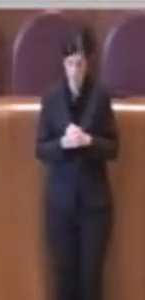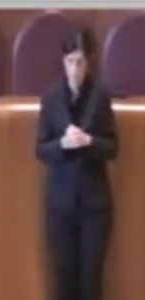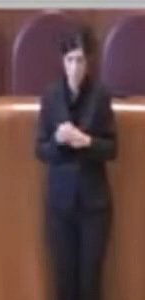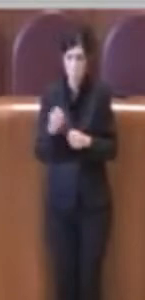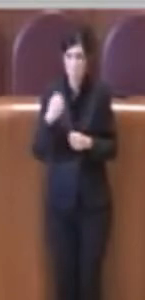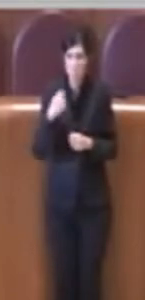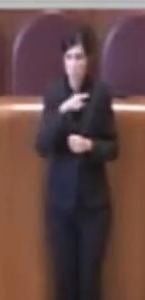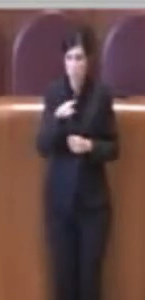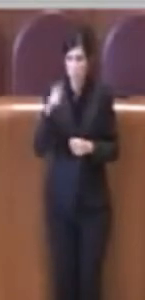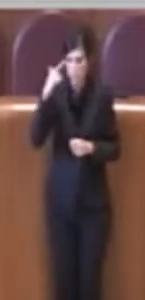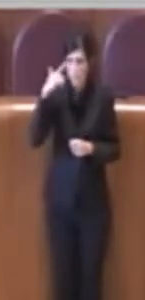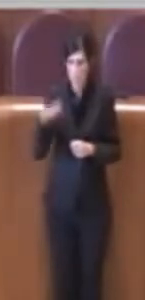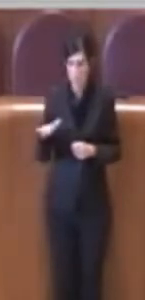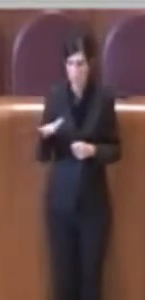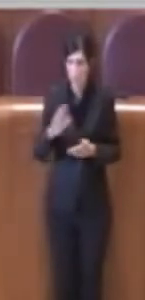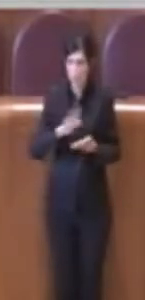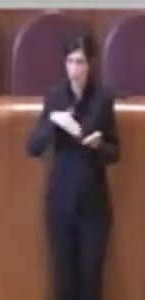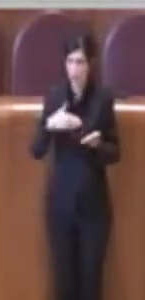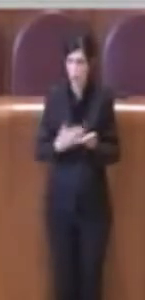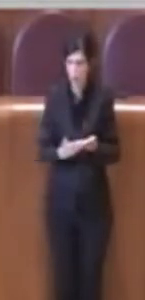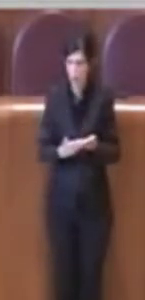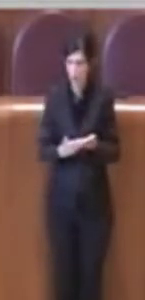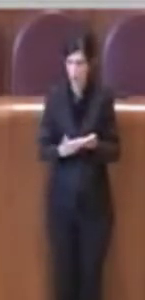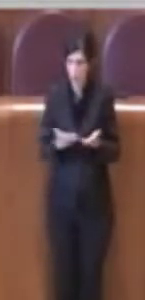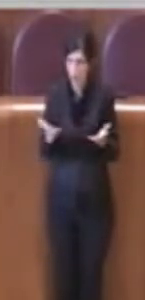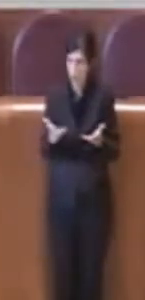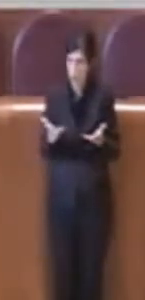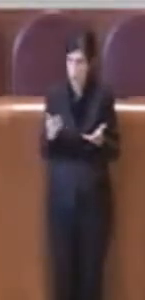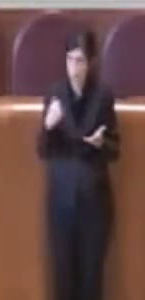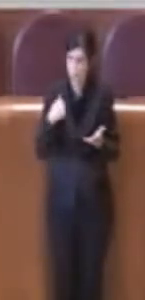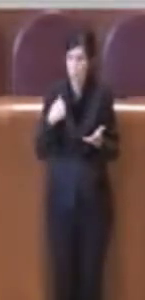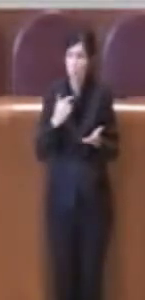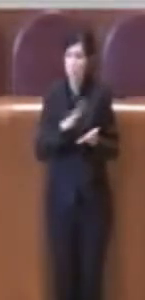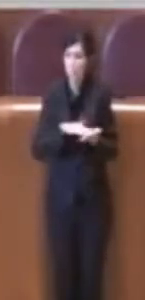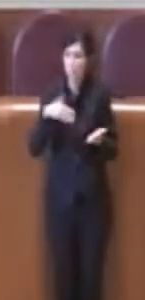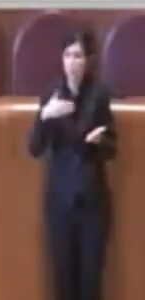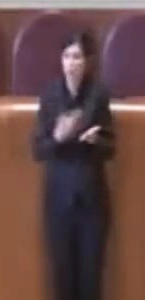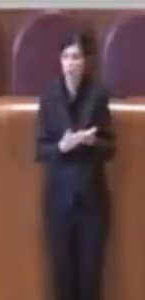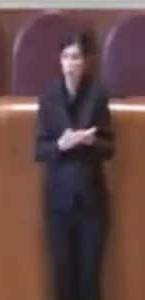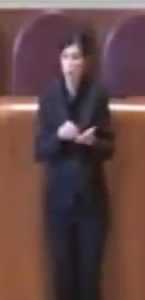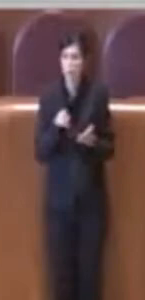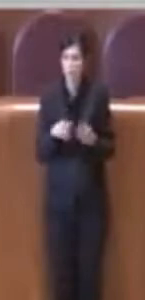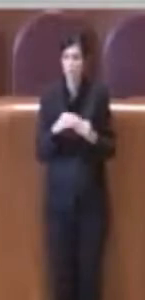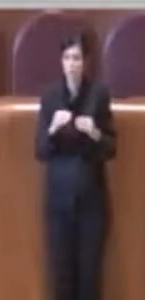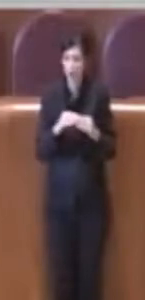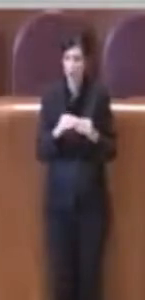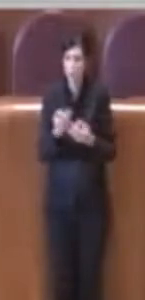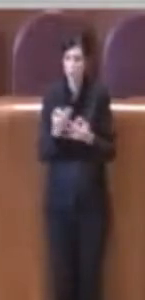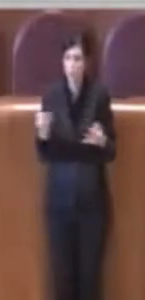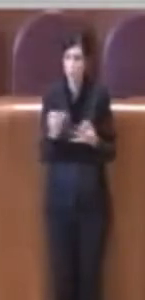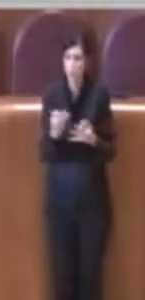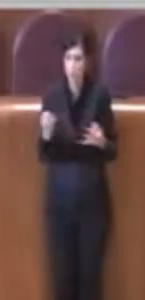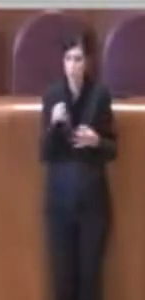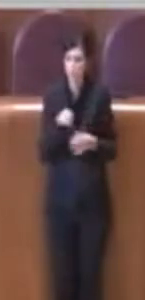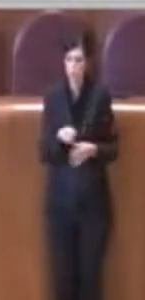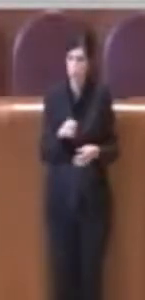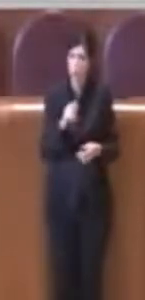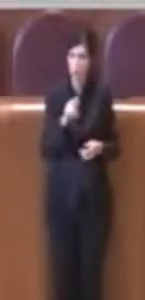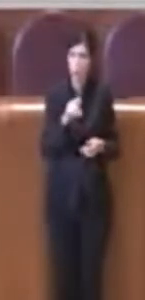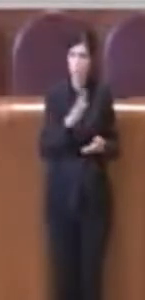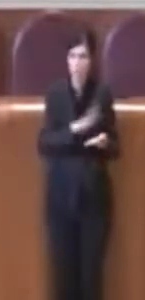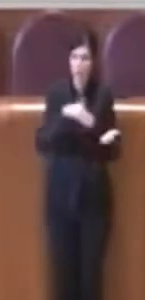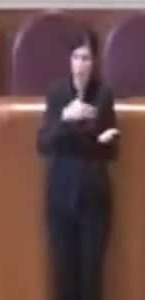cosa conta? Conta fare la cosa giusta, ovvero trovare il giusto equilibrio tra l'operatore commerciale e il